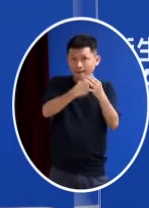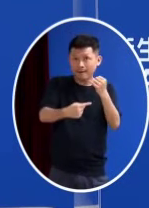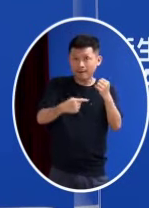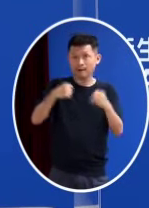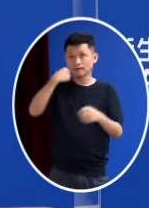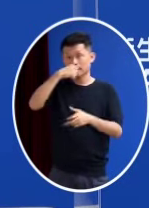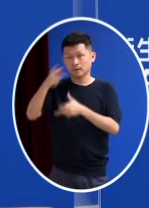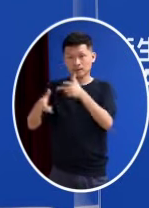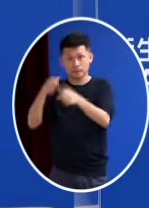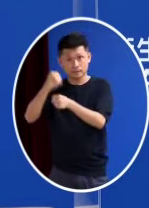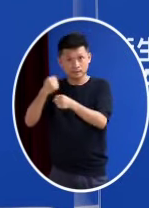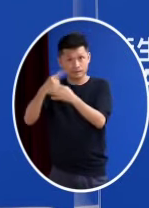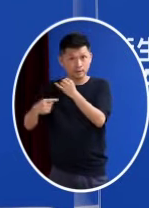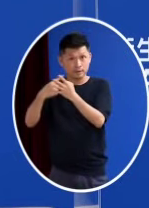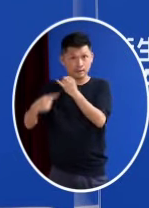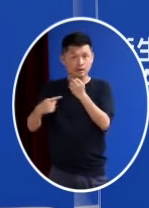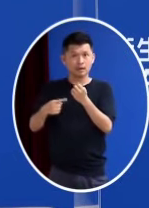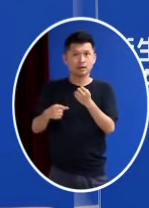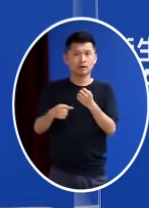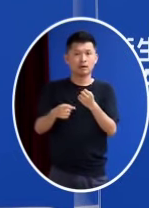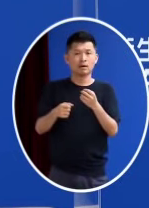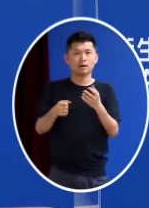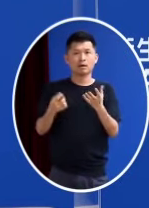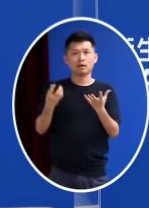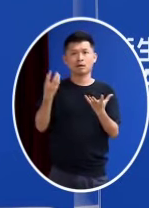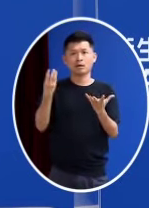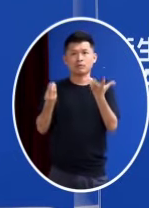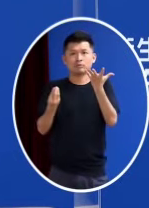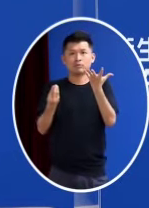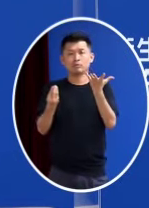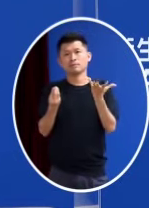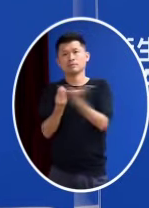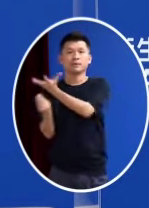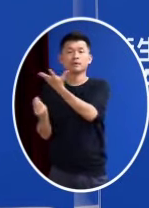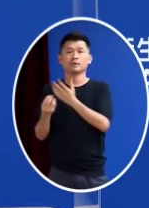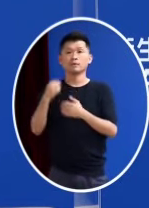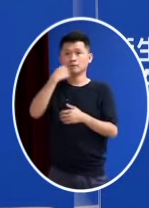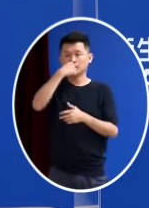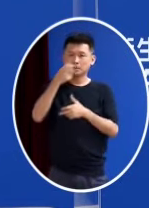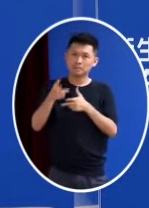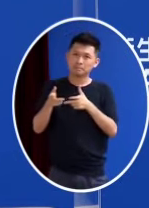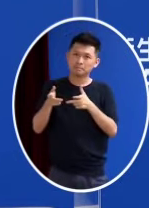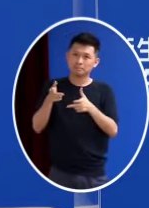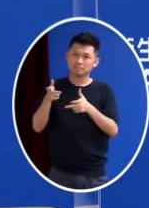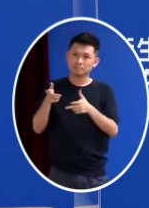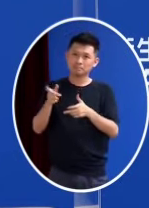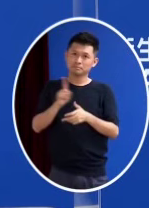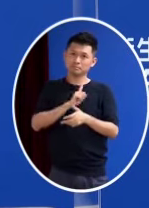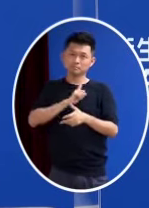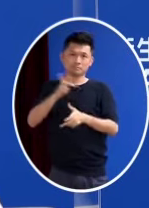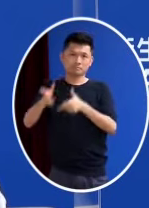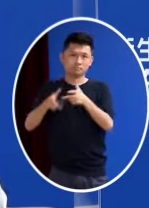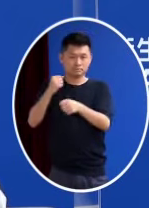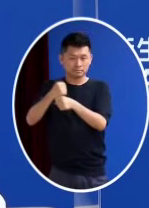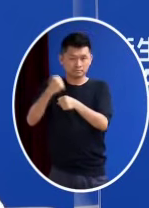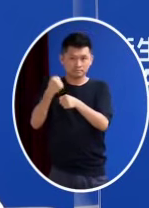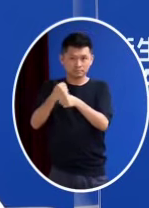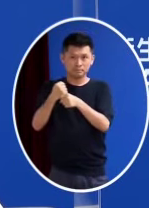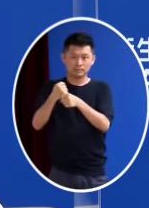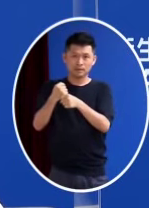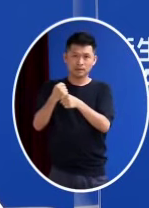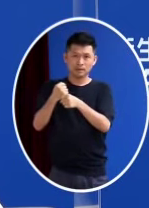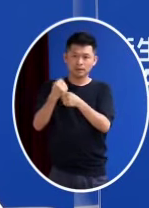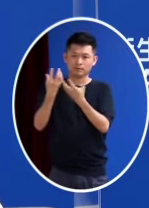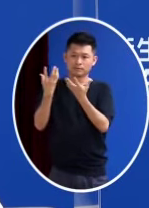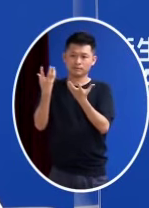台湾的生产的量能全部都占满了，那反而把我们国内另外可能的一个可以制造的量能反而会降